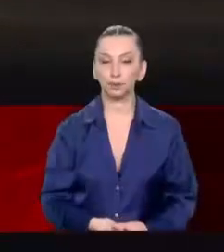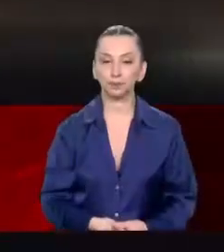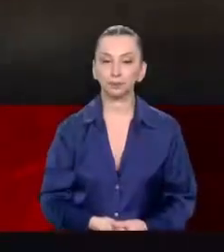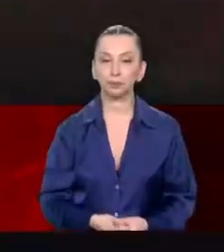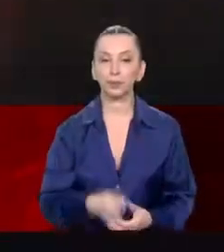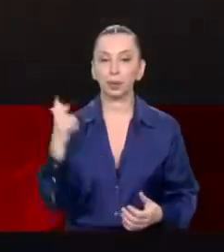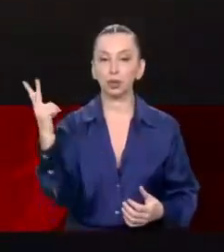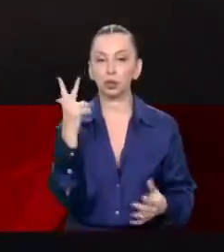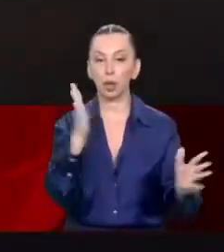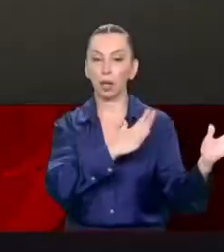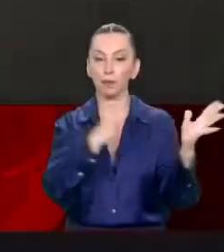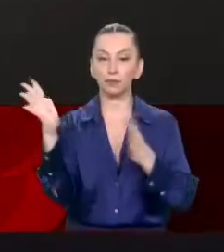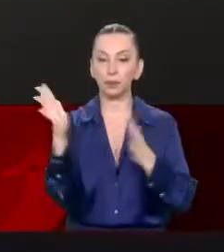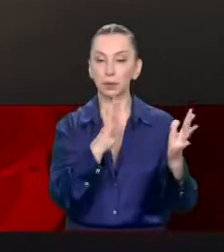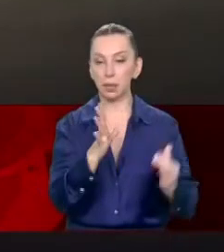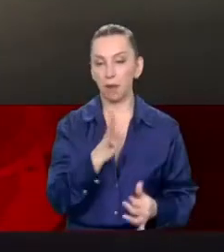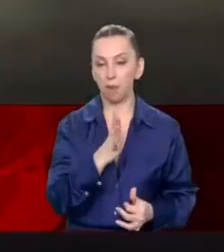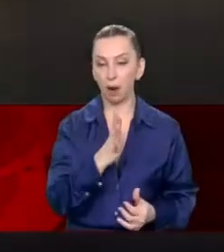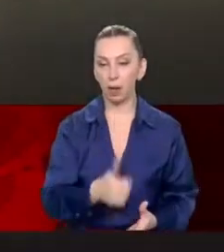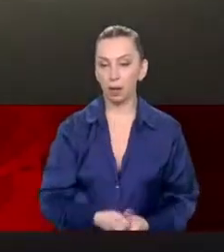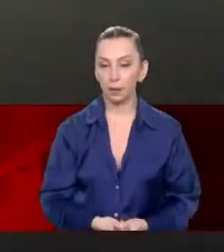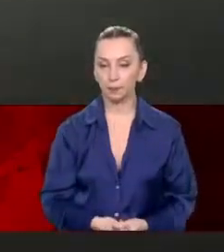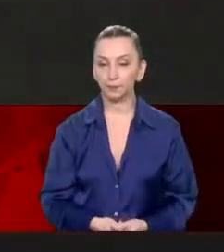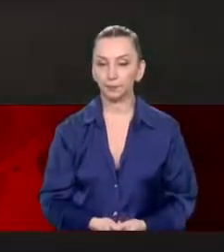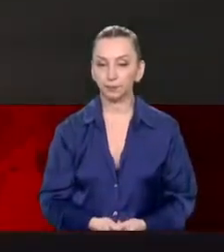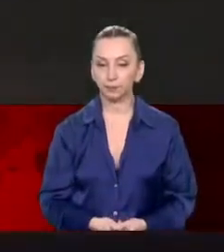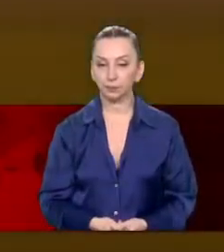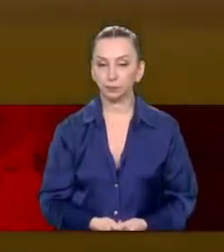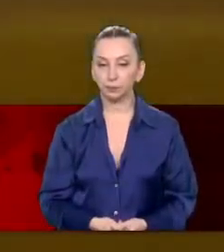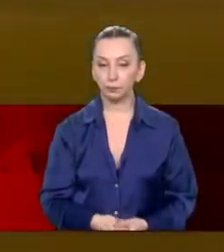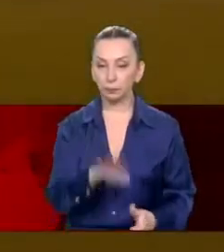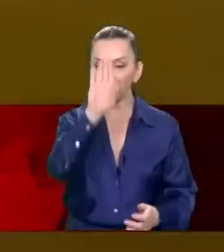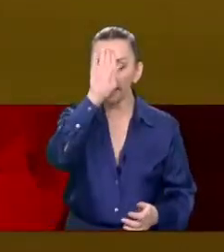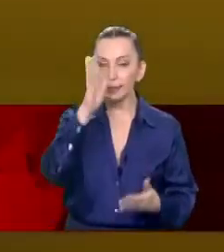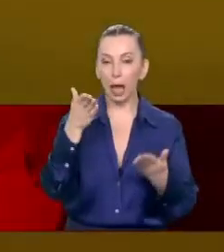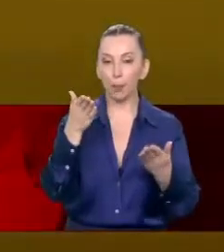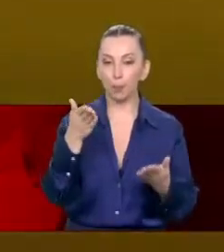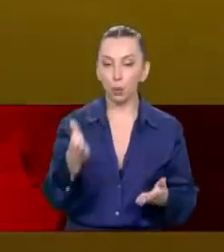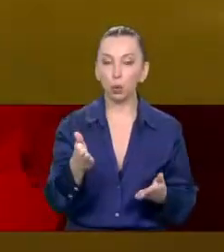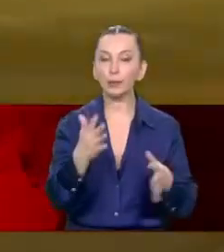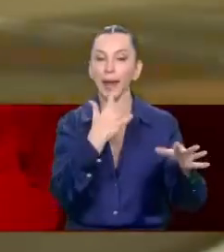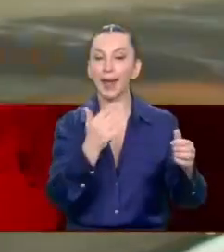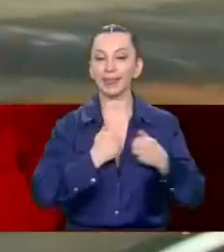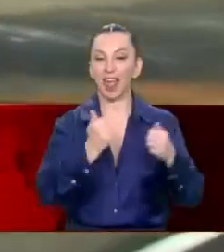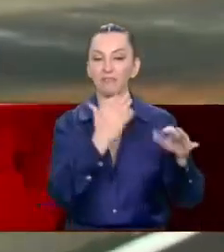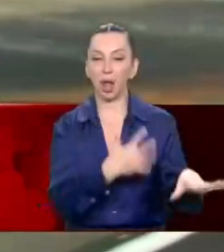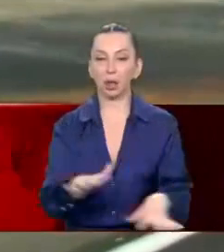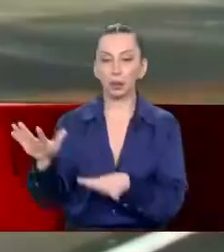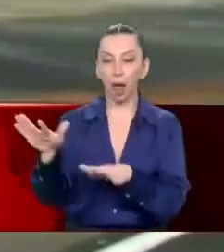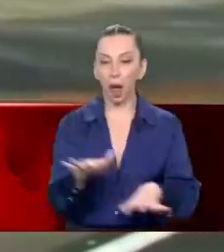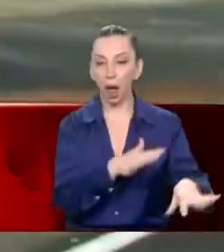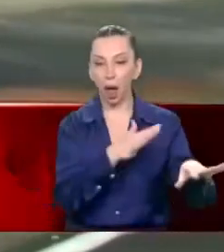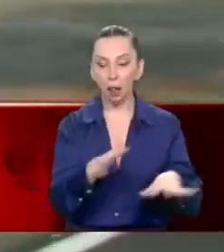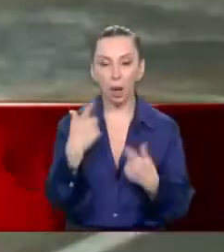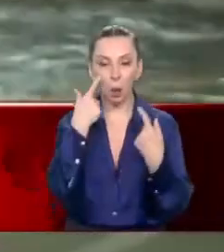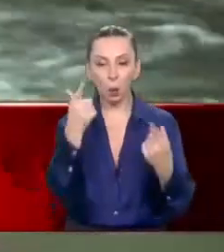Şiddetli fırtına var. Oo! Of! İstanbul'da da yükselen dalgalar sahil şeritlerini adeta